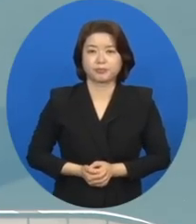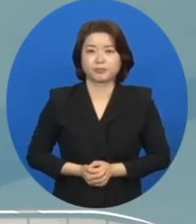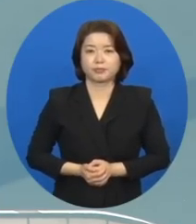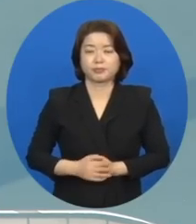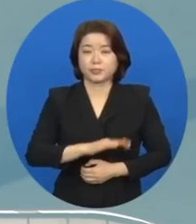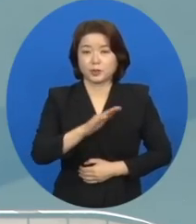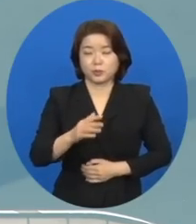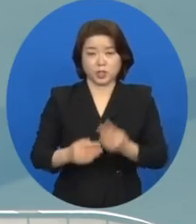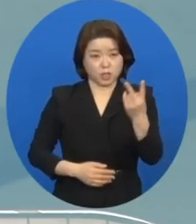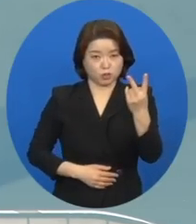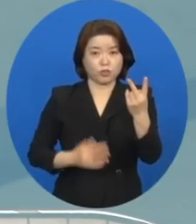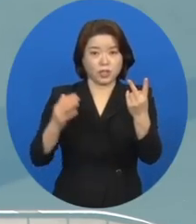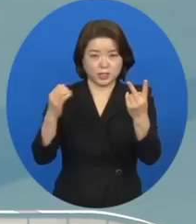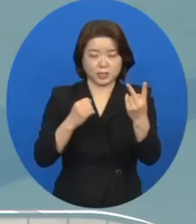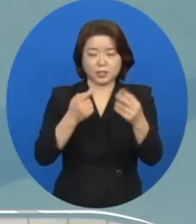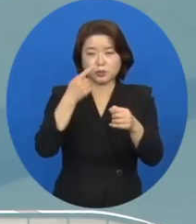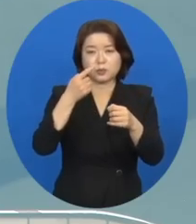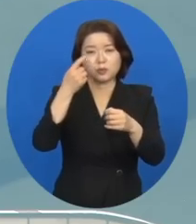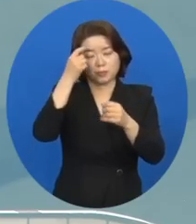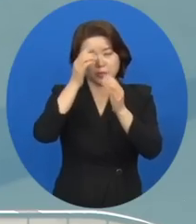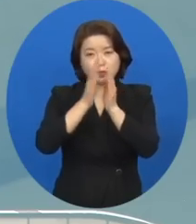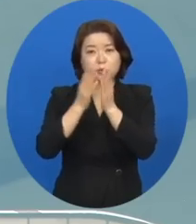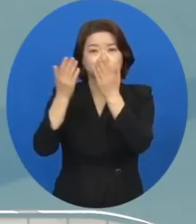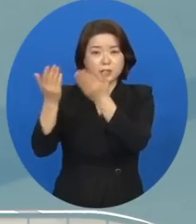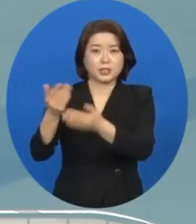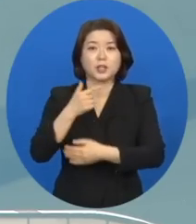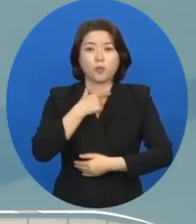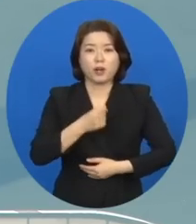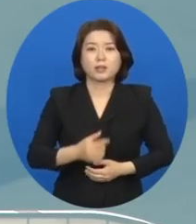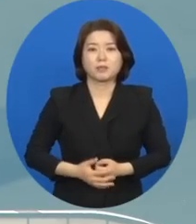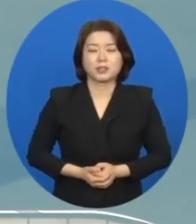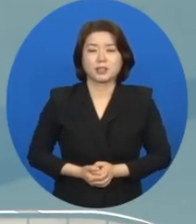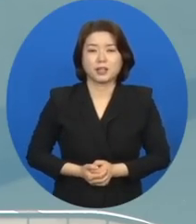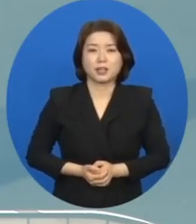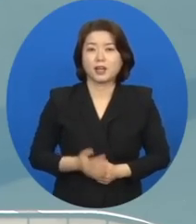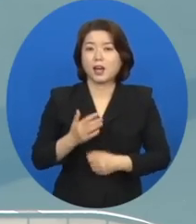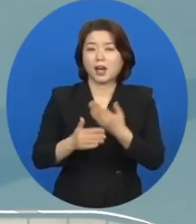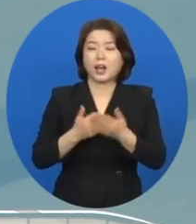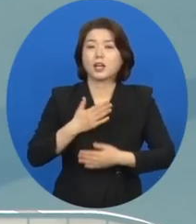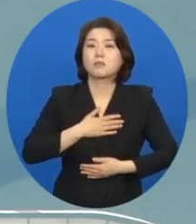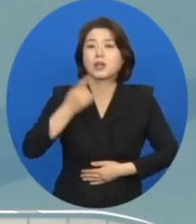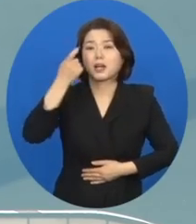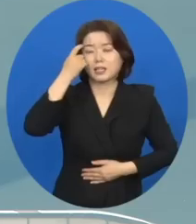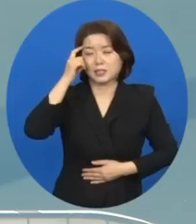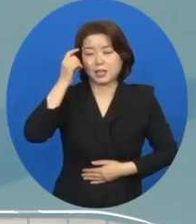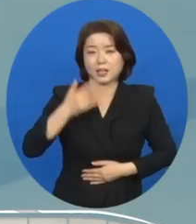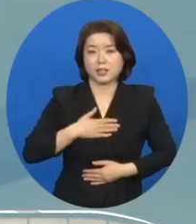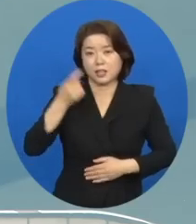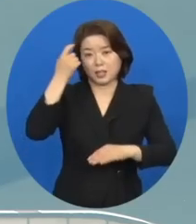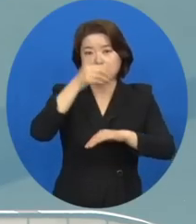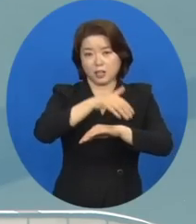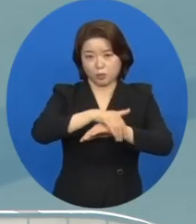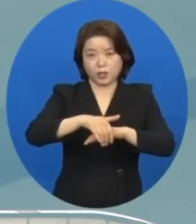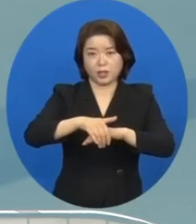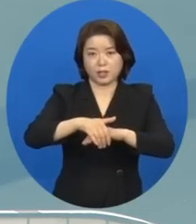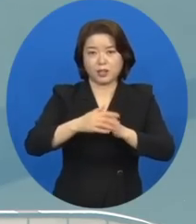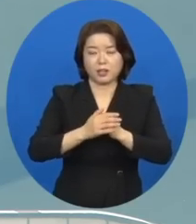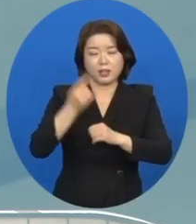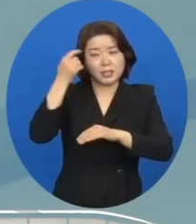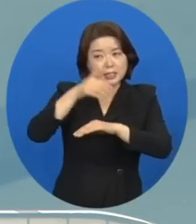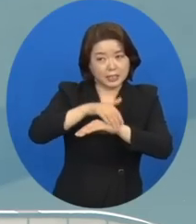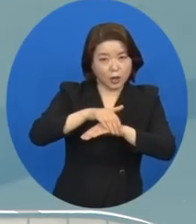우리 두 가지 놓고 기도했으면 좋겠습니다. 하나님, 나의 생각과 계획과